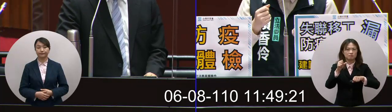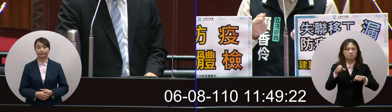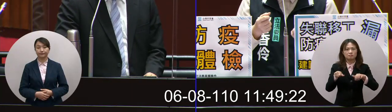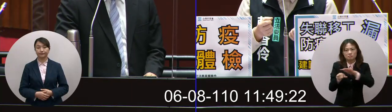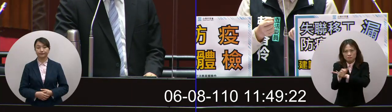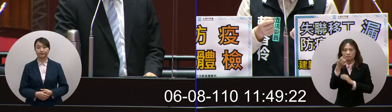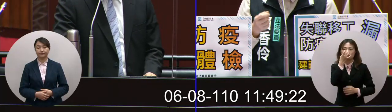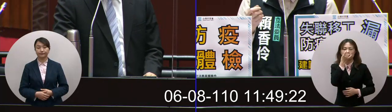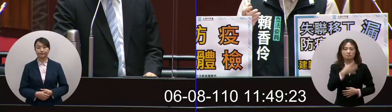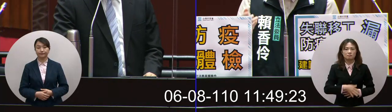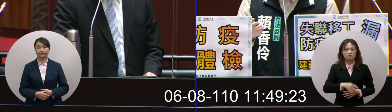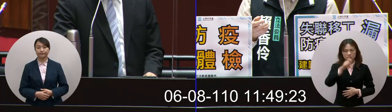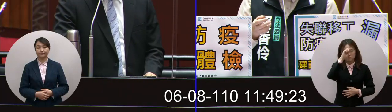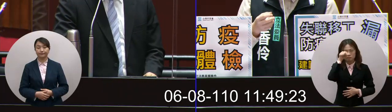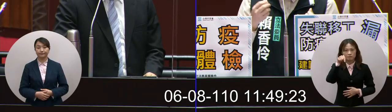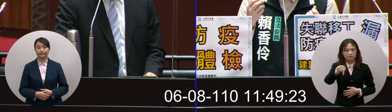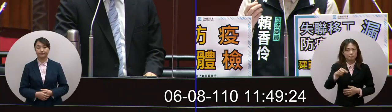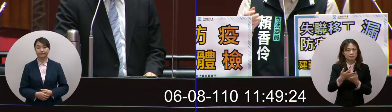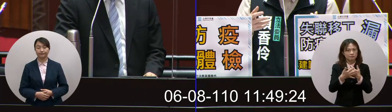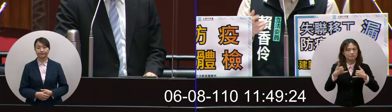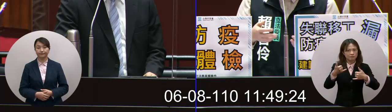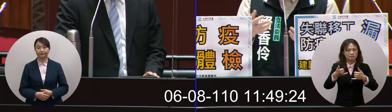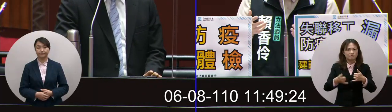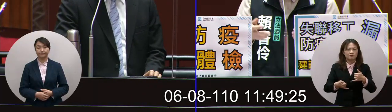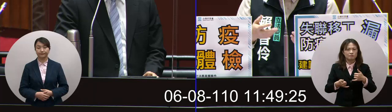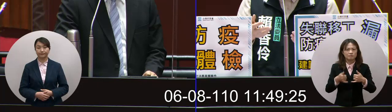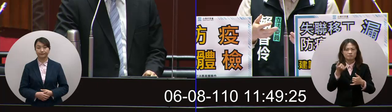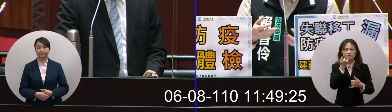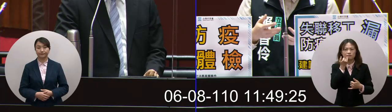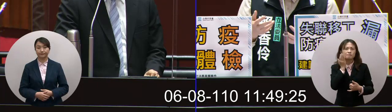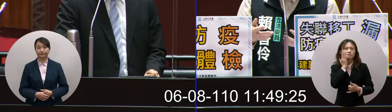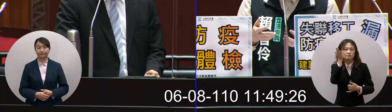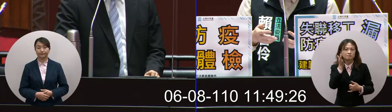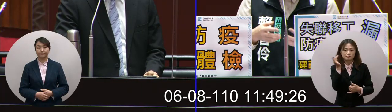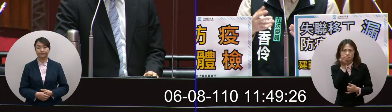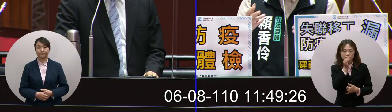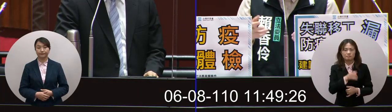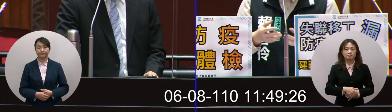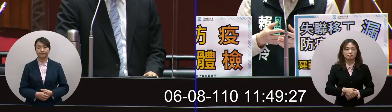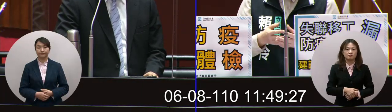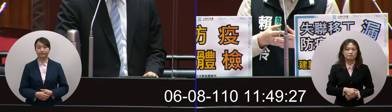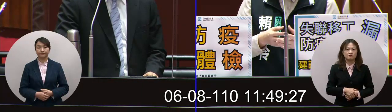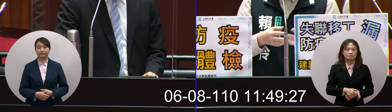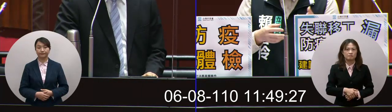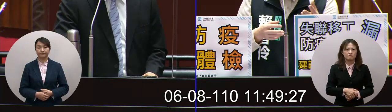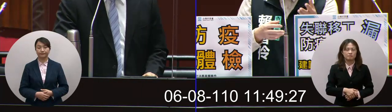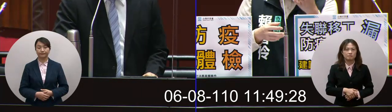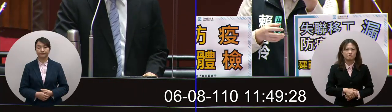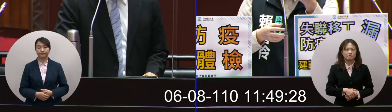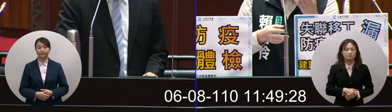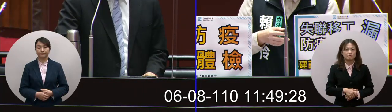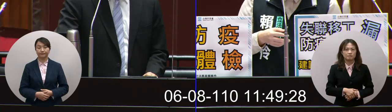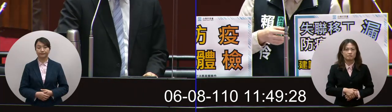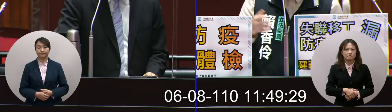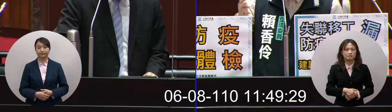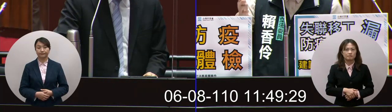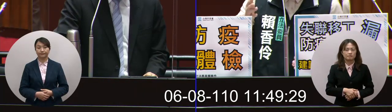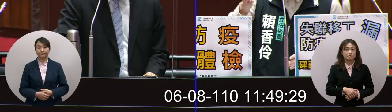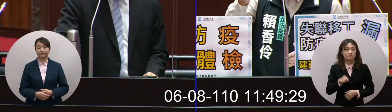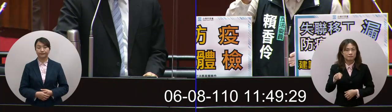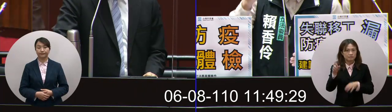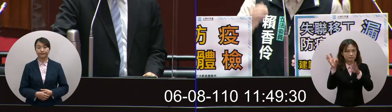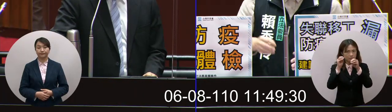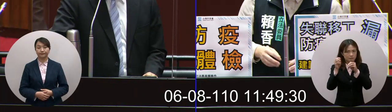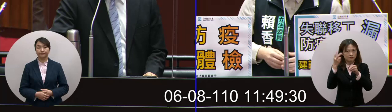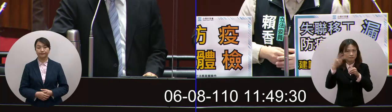还是尽快的让国人觉得你们能够理解他们现在的需求，赶快做处理这部分的这个资讯跟